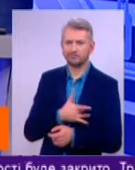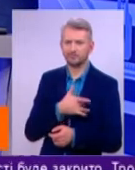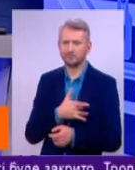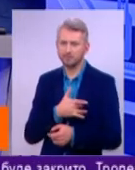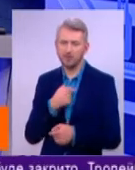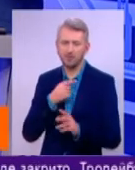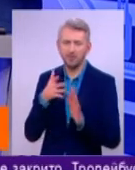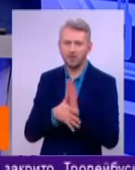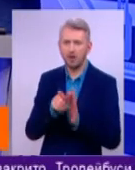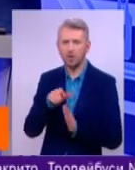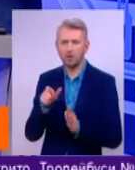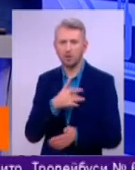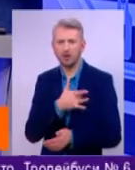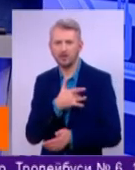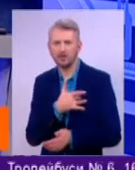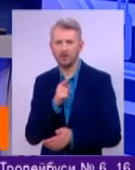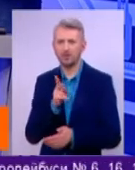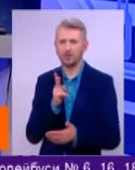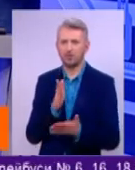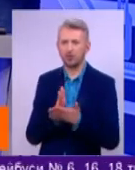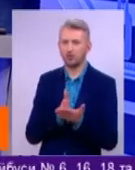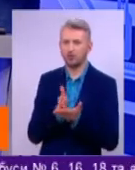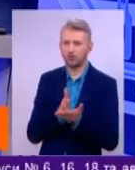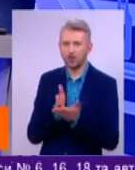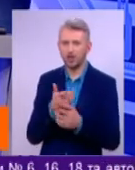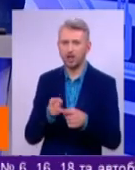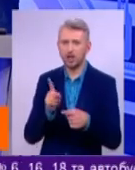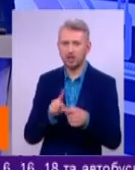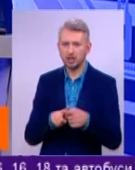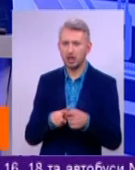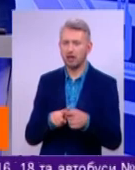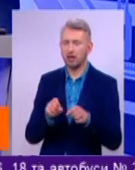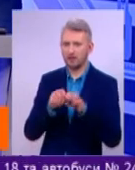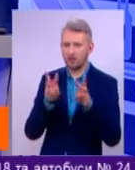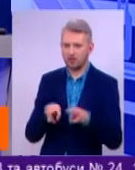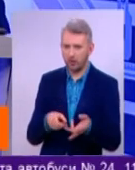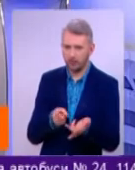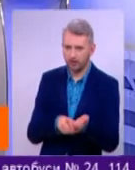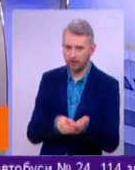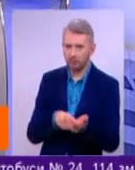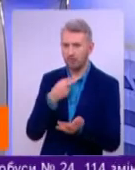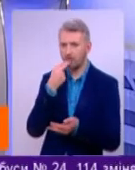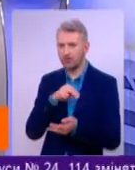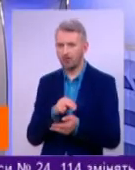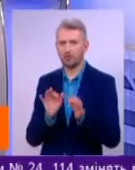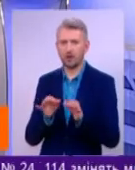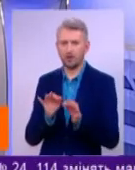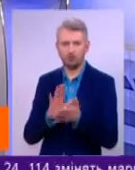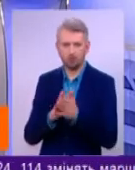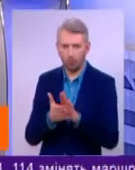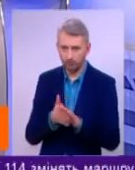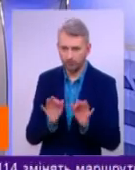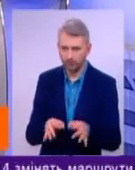тобто це люди побоюються, ті, хто має служити, це забезпечення, так? Якісного, належних якісних